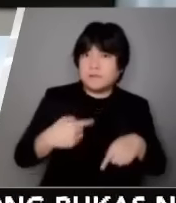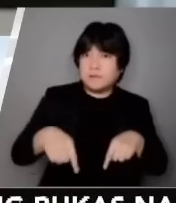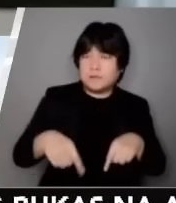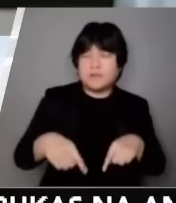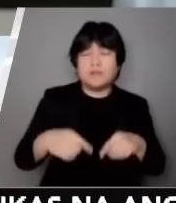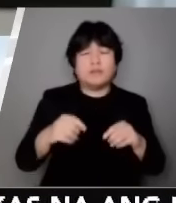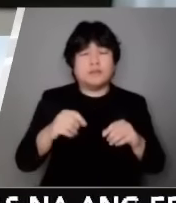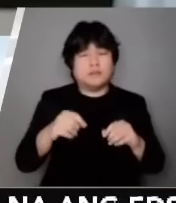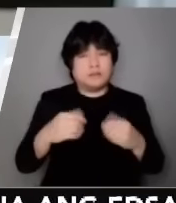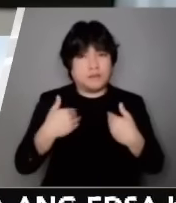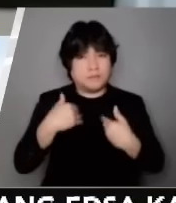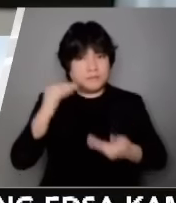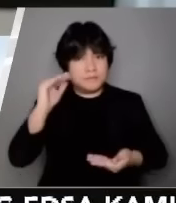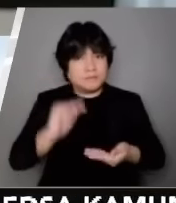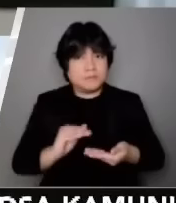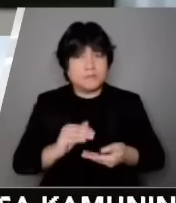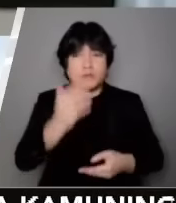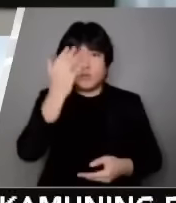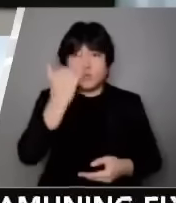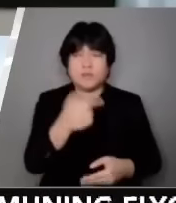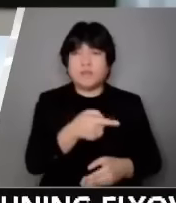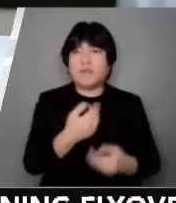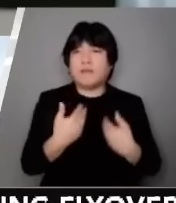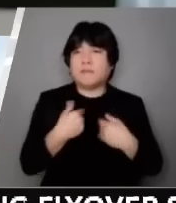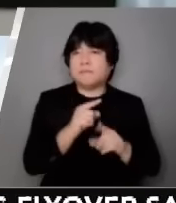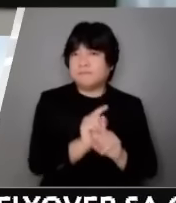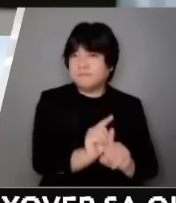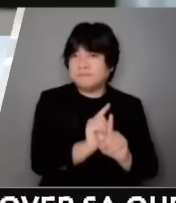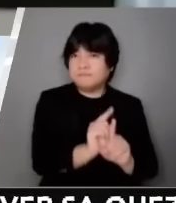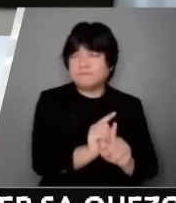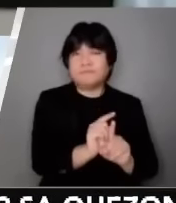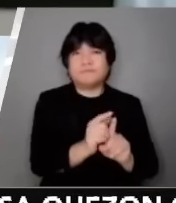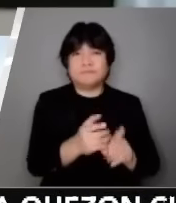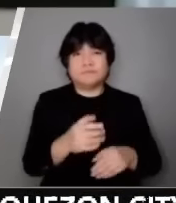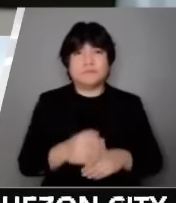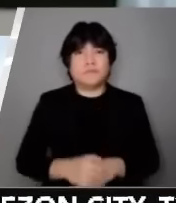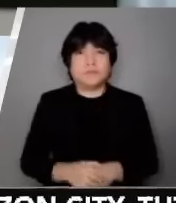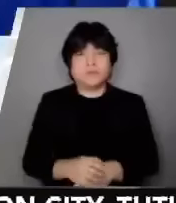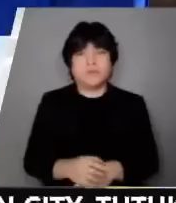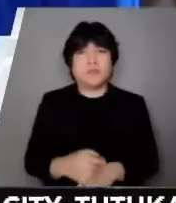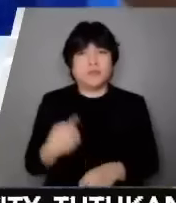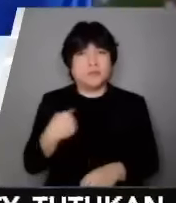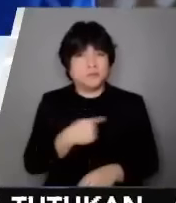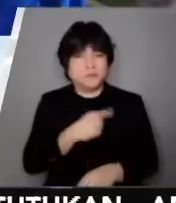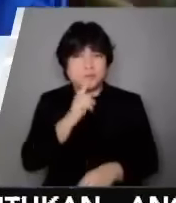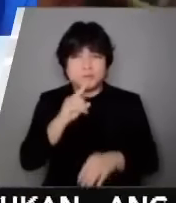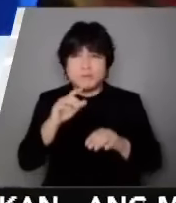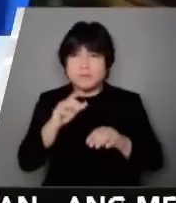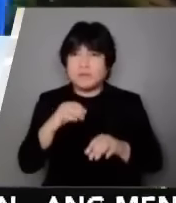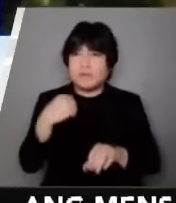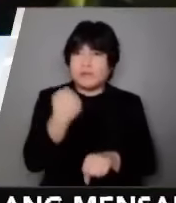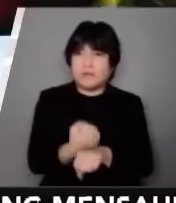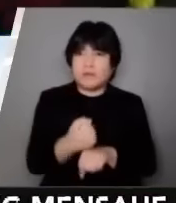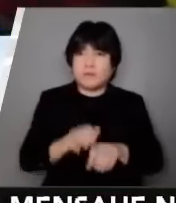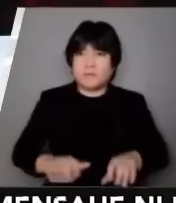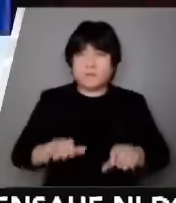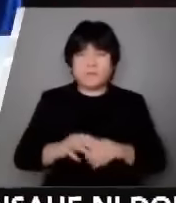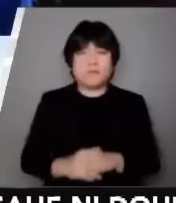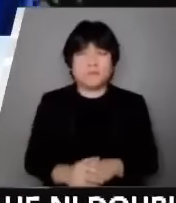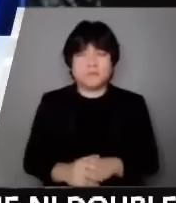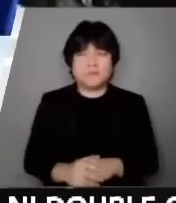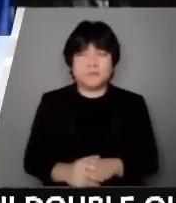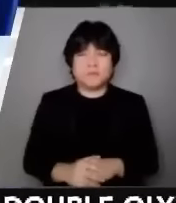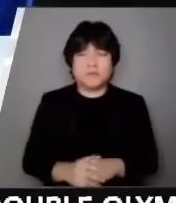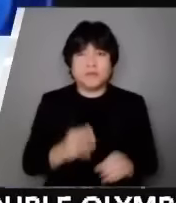siyang karamay doon sa proseso na napakahirap naman po talaga. At kahit lumahok sa international training